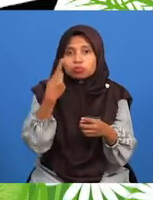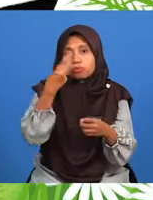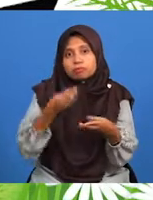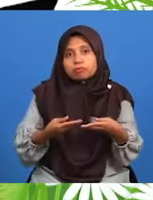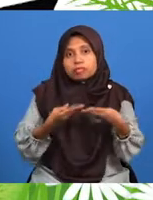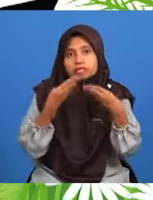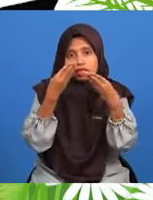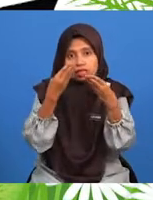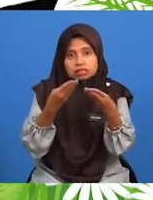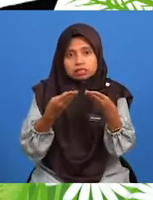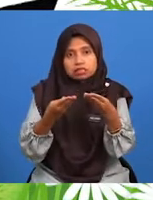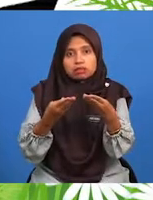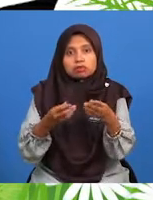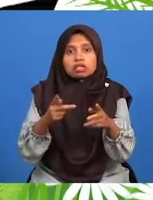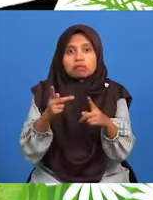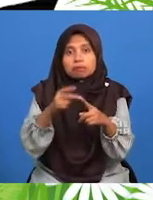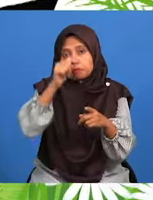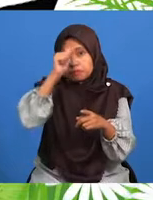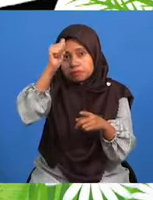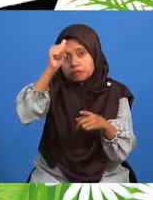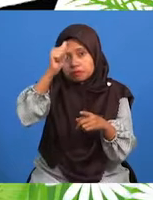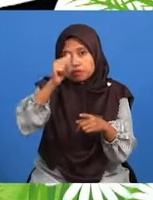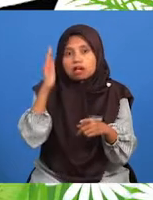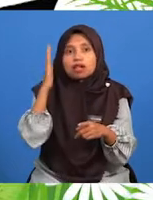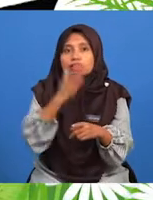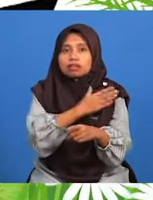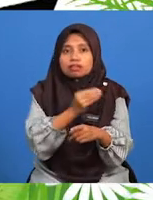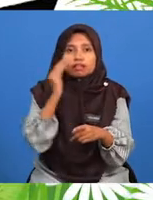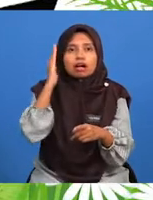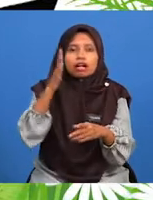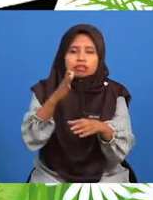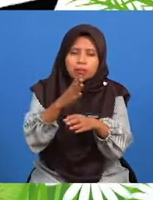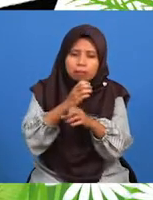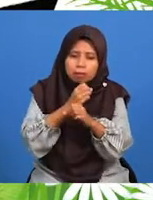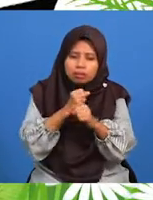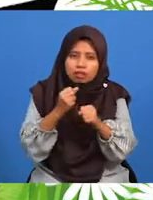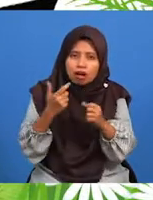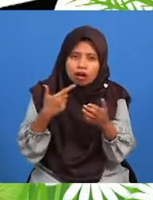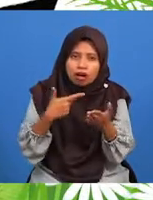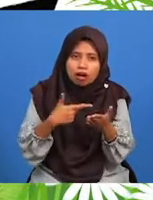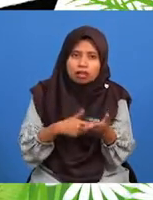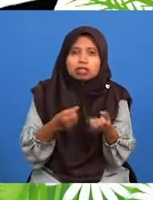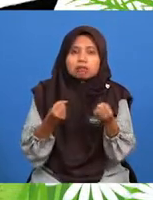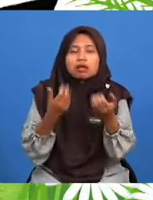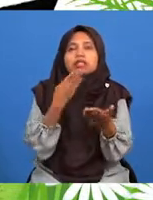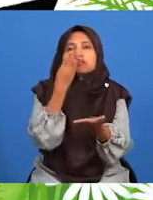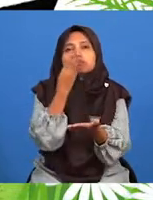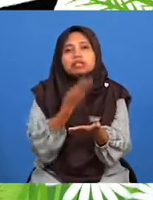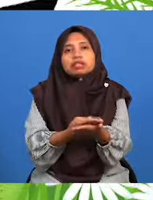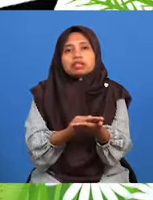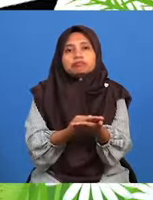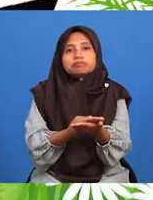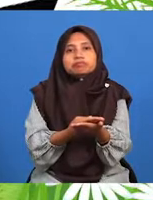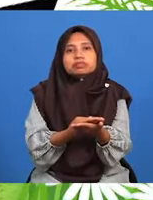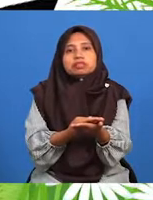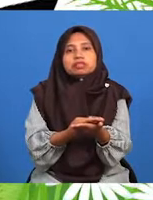kepada Allah Subhanahu wa taala dan akan mendapat ganjaran yang besar. Perumpamaan yang dibuat